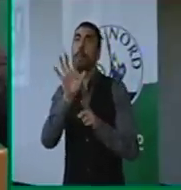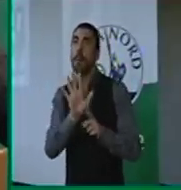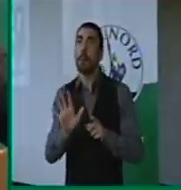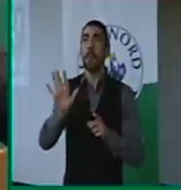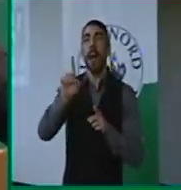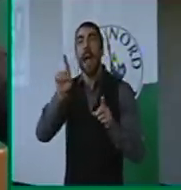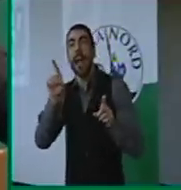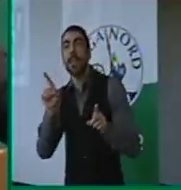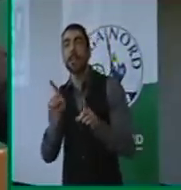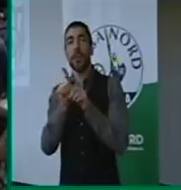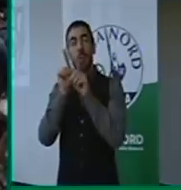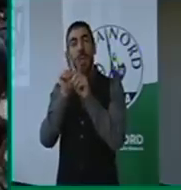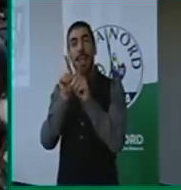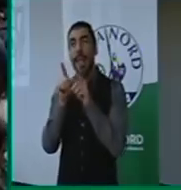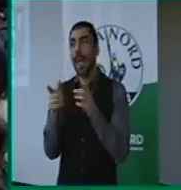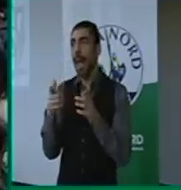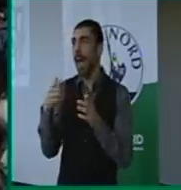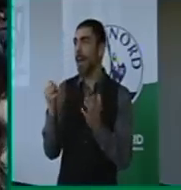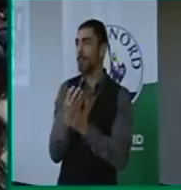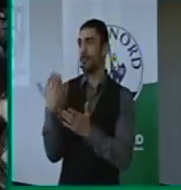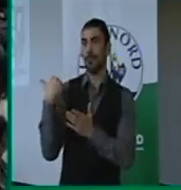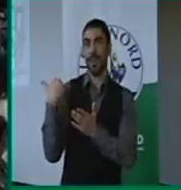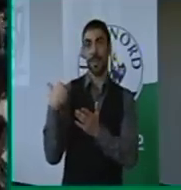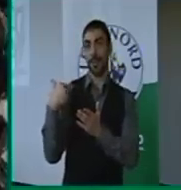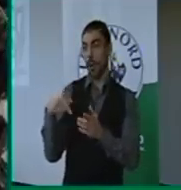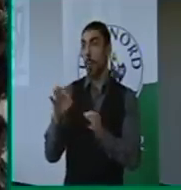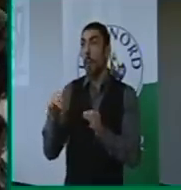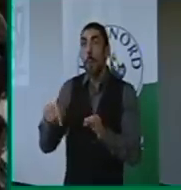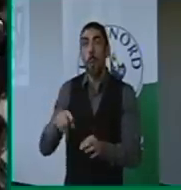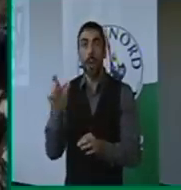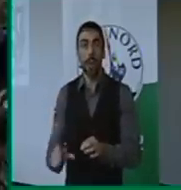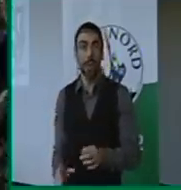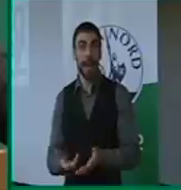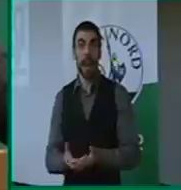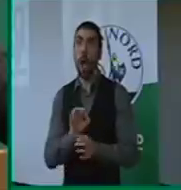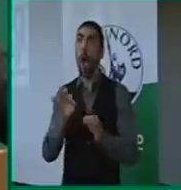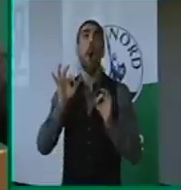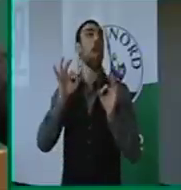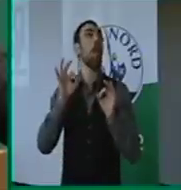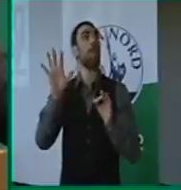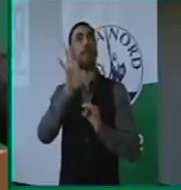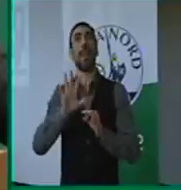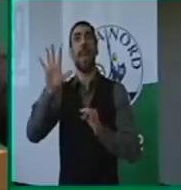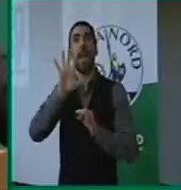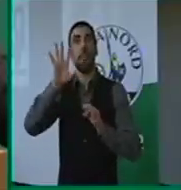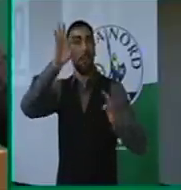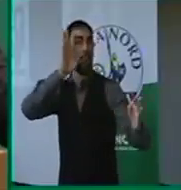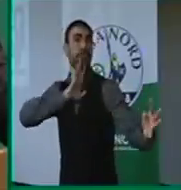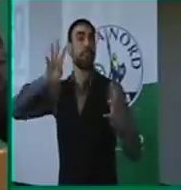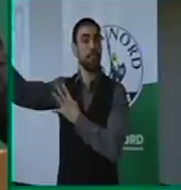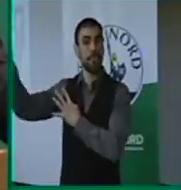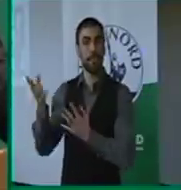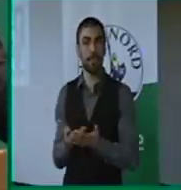assomigliare a qualcosa che forse sta succedendo anche da noi o è una cosa del tutto campata in